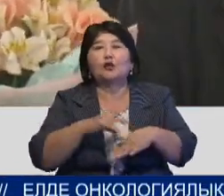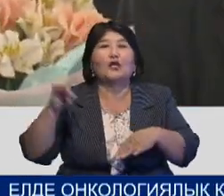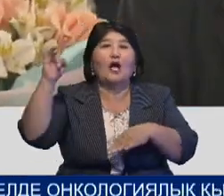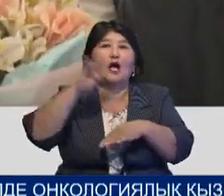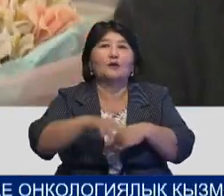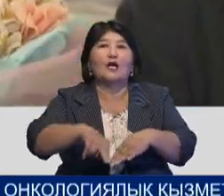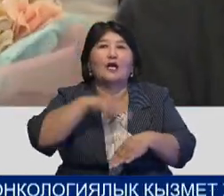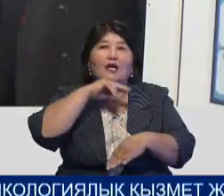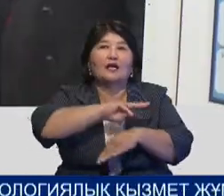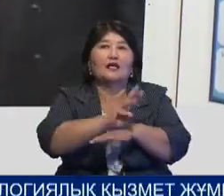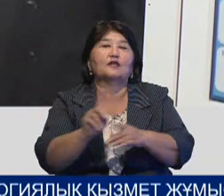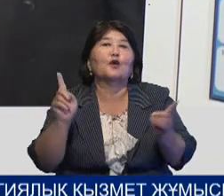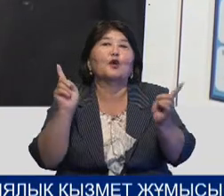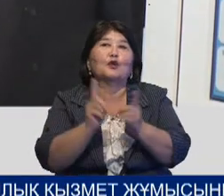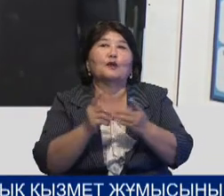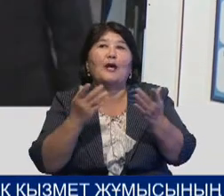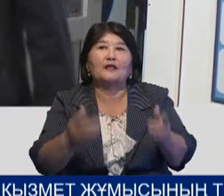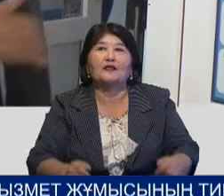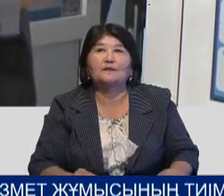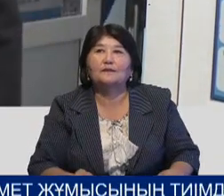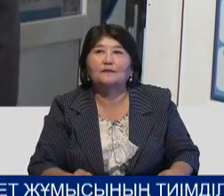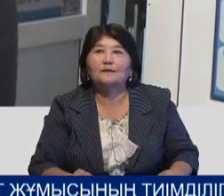әуежайдан ықыласпен күтіп алды.